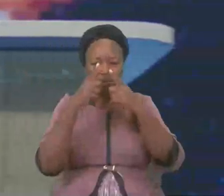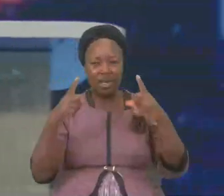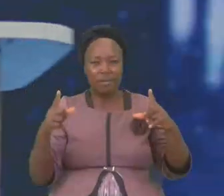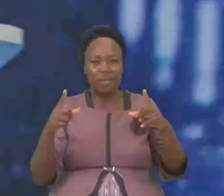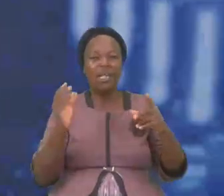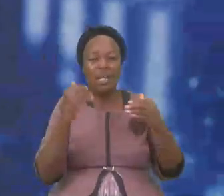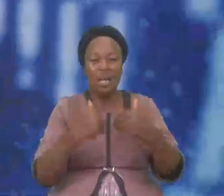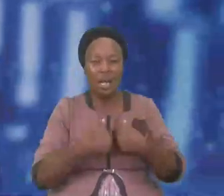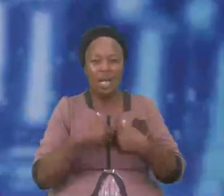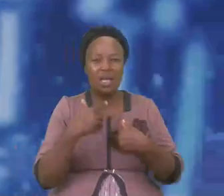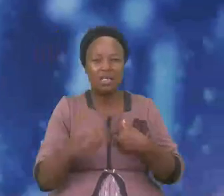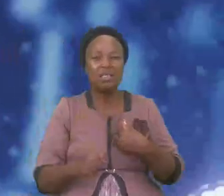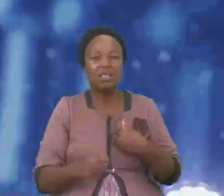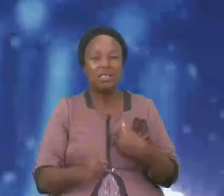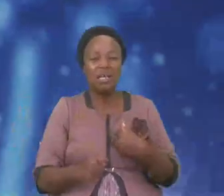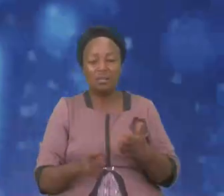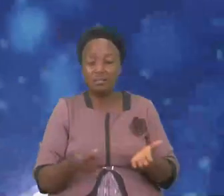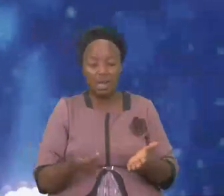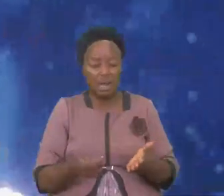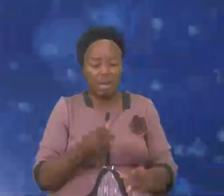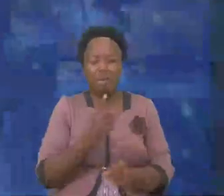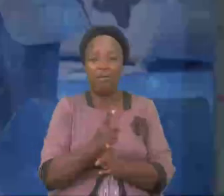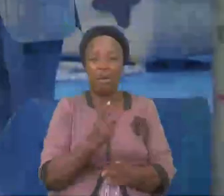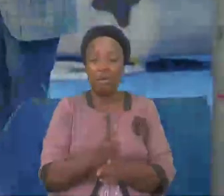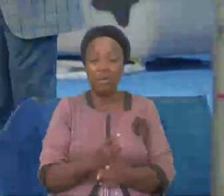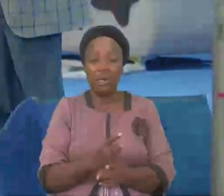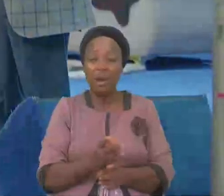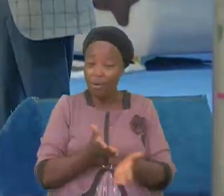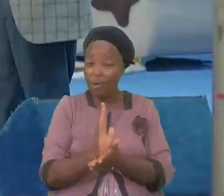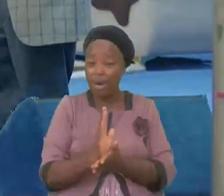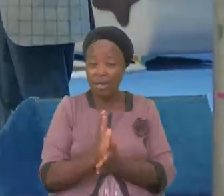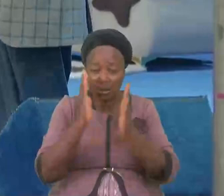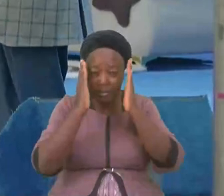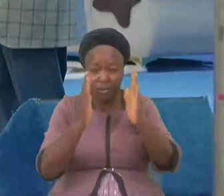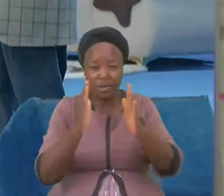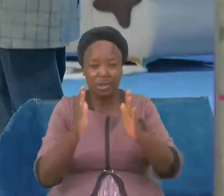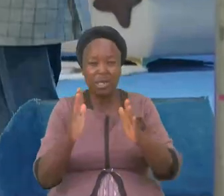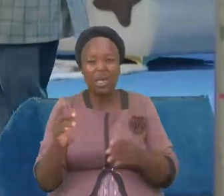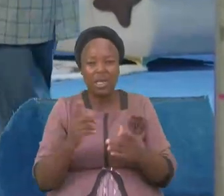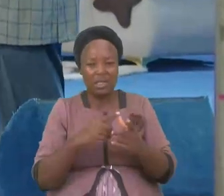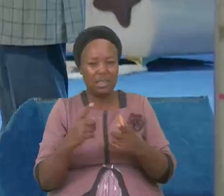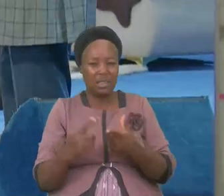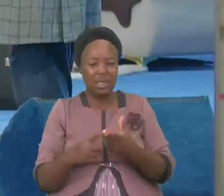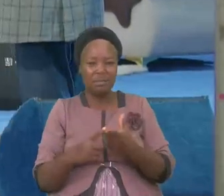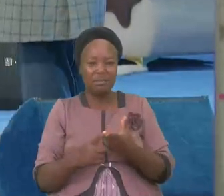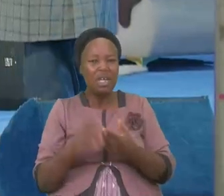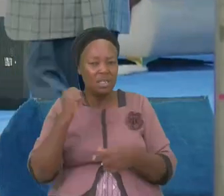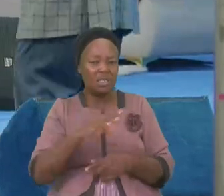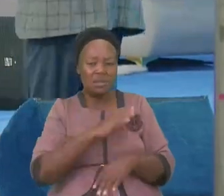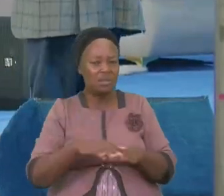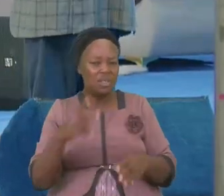avait les bonnes perspectives. Mais pour ces gens-là, ils n'appellent pas ça souillure,